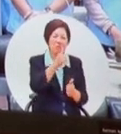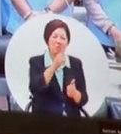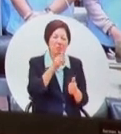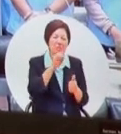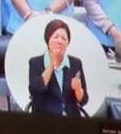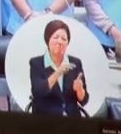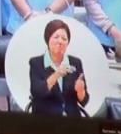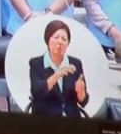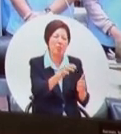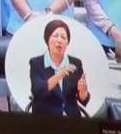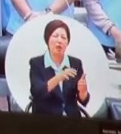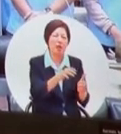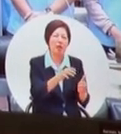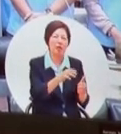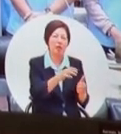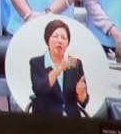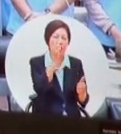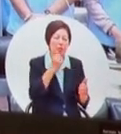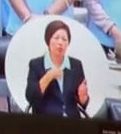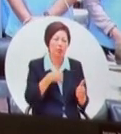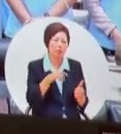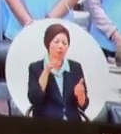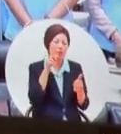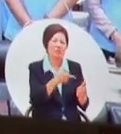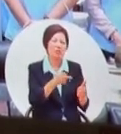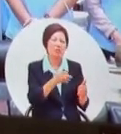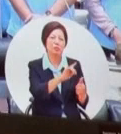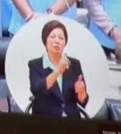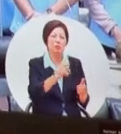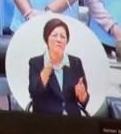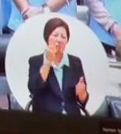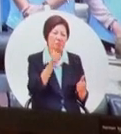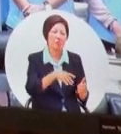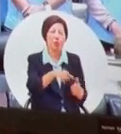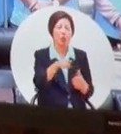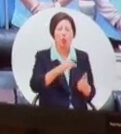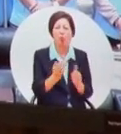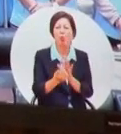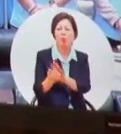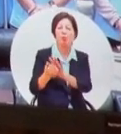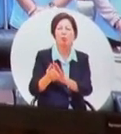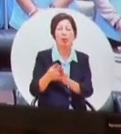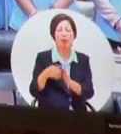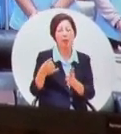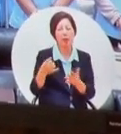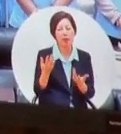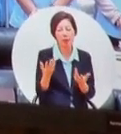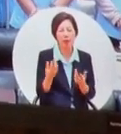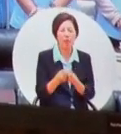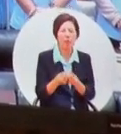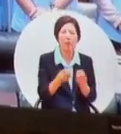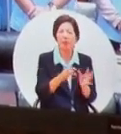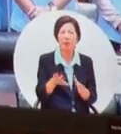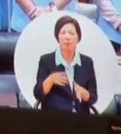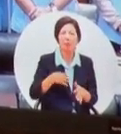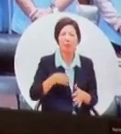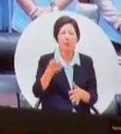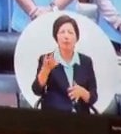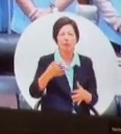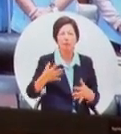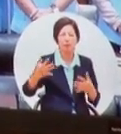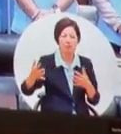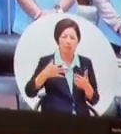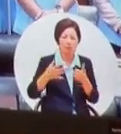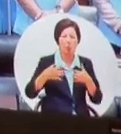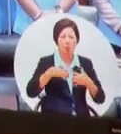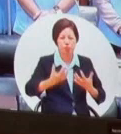言论对我个人做羞辱。当我们对他制止无效的时候，他又对我袭胸，这样的行